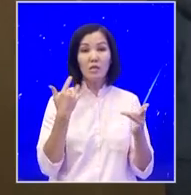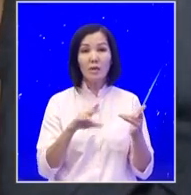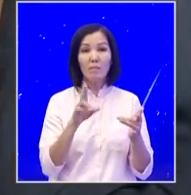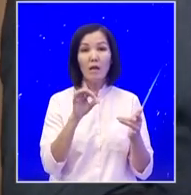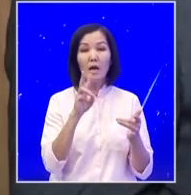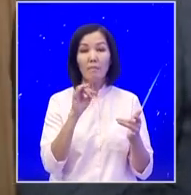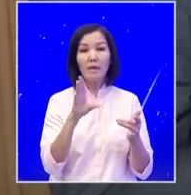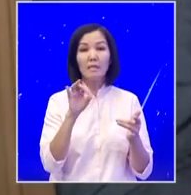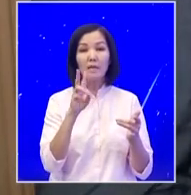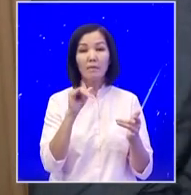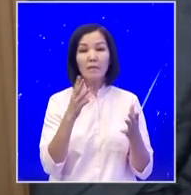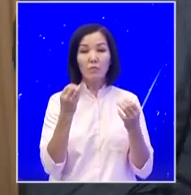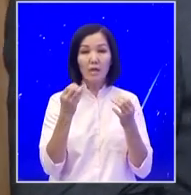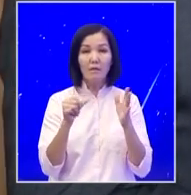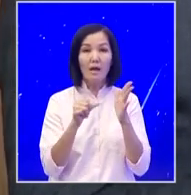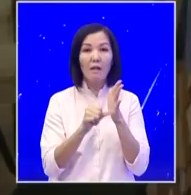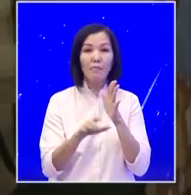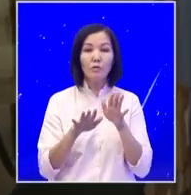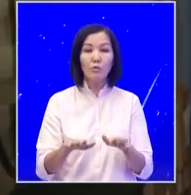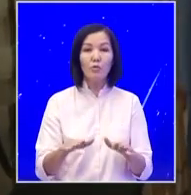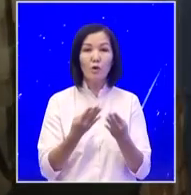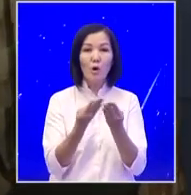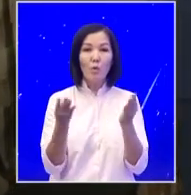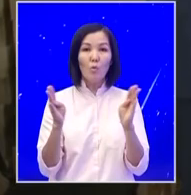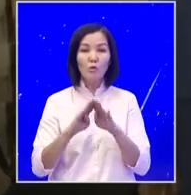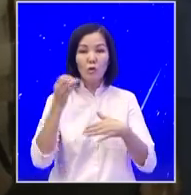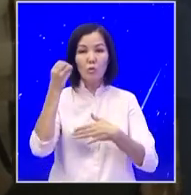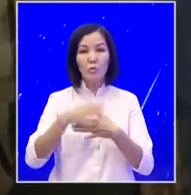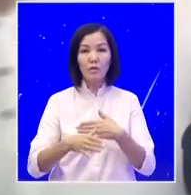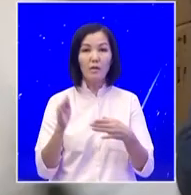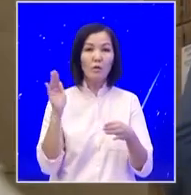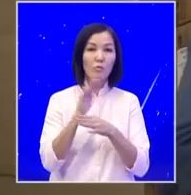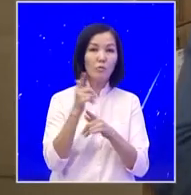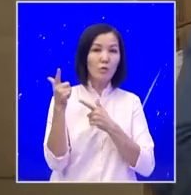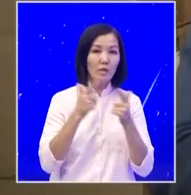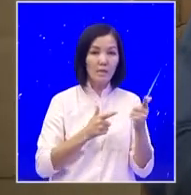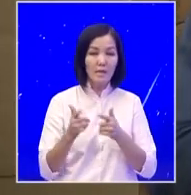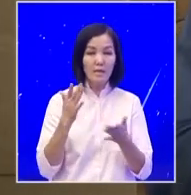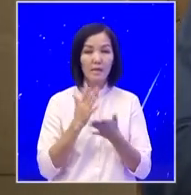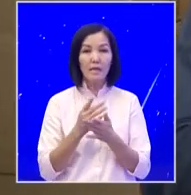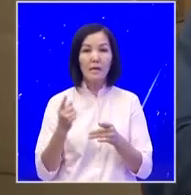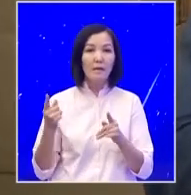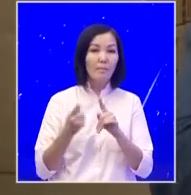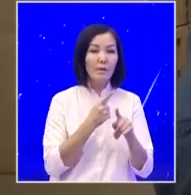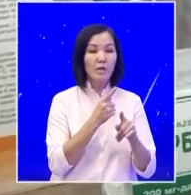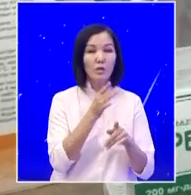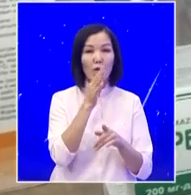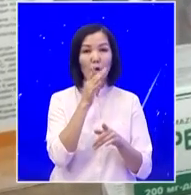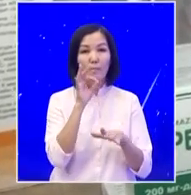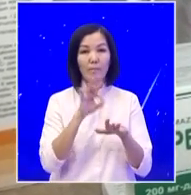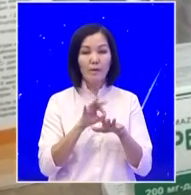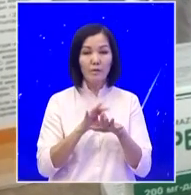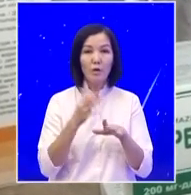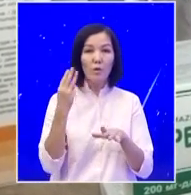Қақпақ, Сарбастау ауылдарында тағы 60 орындық оқшаулау орталықтары қосымша әзірленген. Алғашқы толқында аудан бойынша